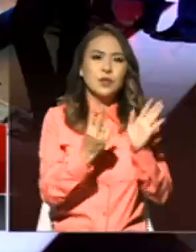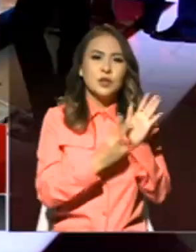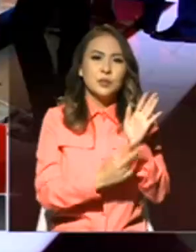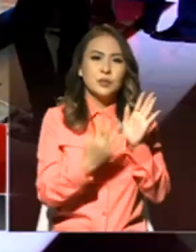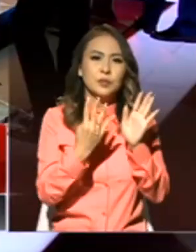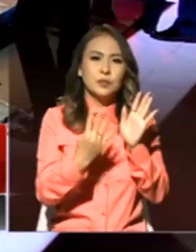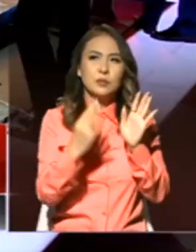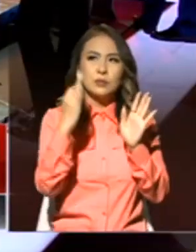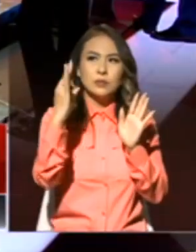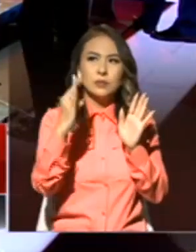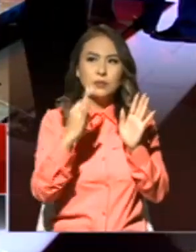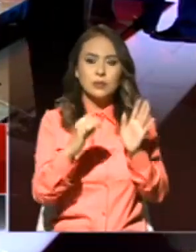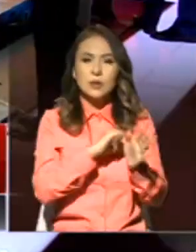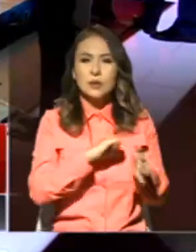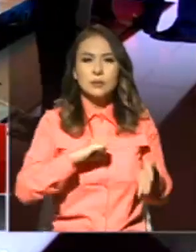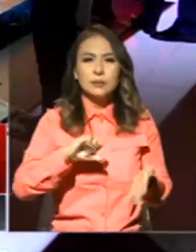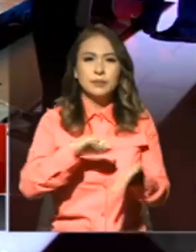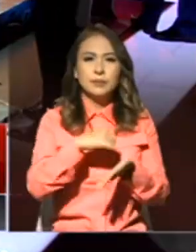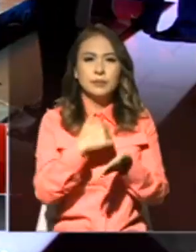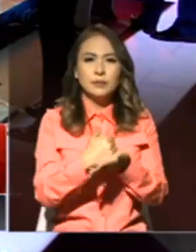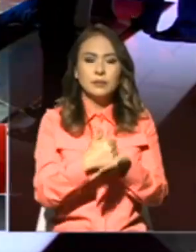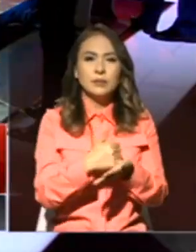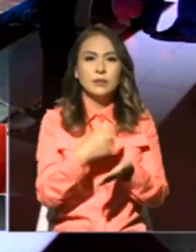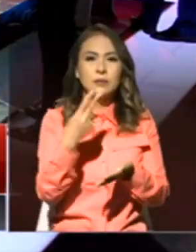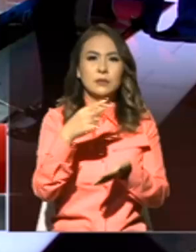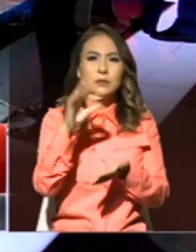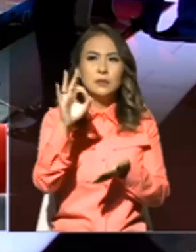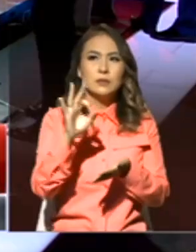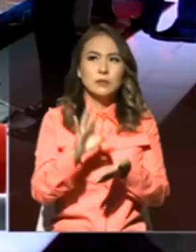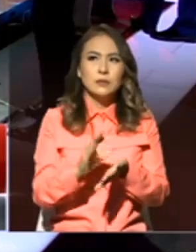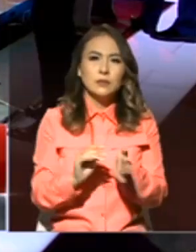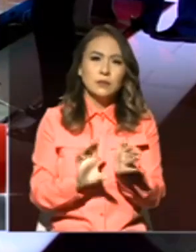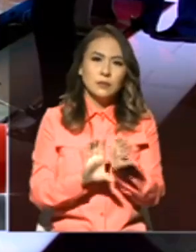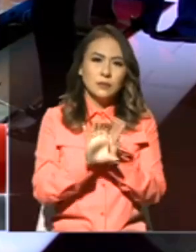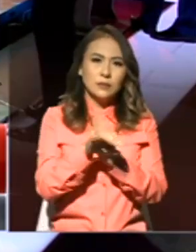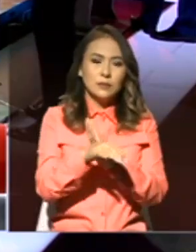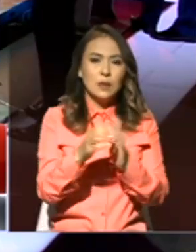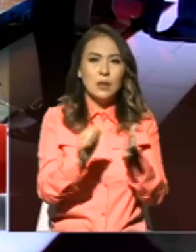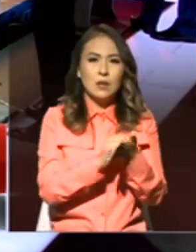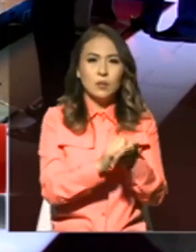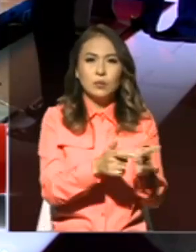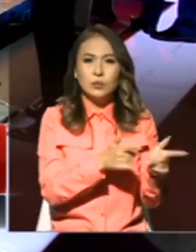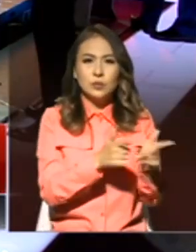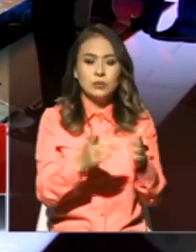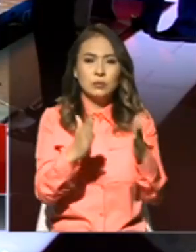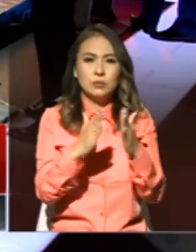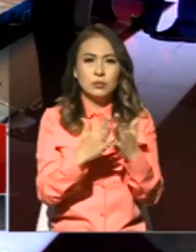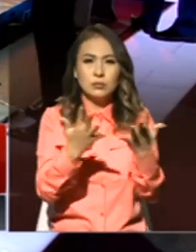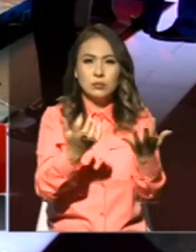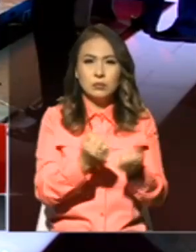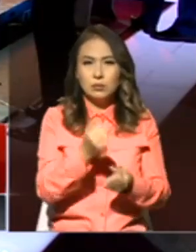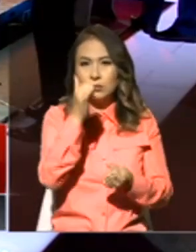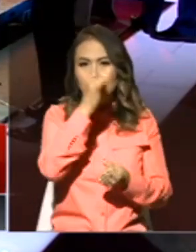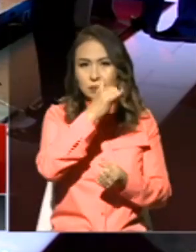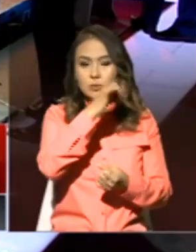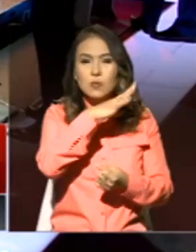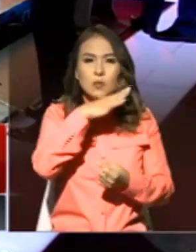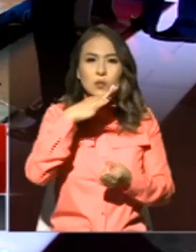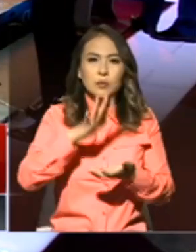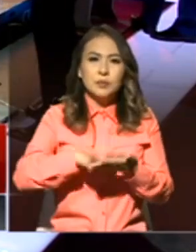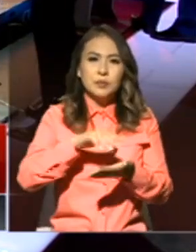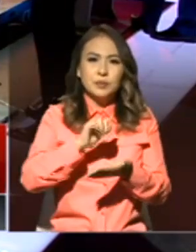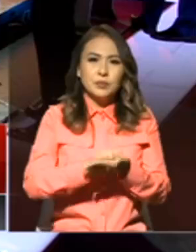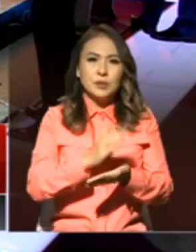74%. Негізгі проблема жаңағы 20% ғой. 20%-ді құйып, құжат дайын болды. Бірақ енді үй ала алмай жатқан қанша адамдар бар. Осы соның